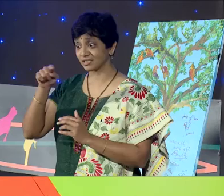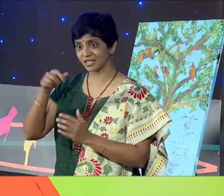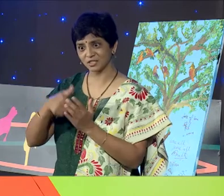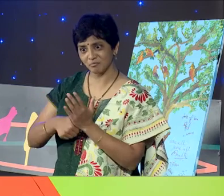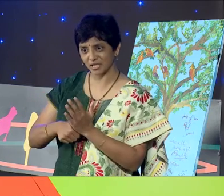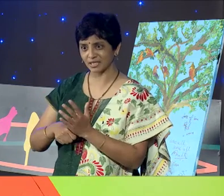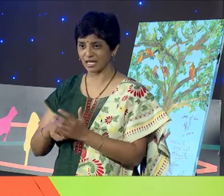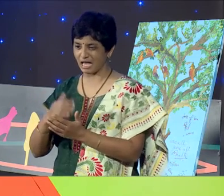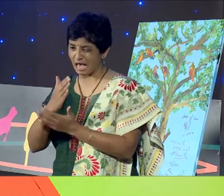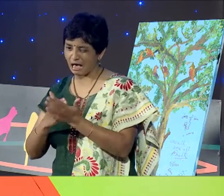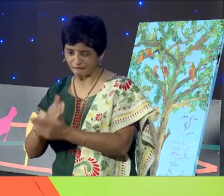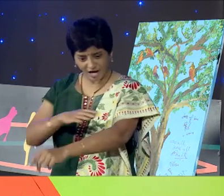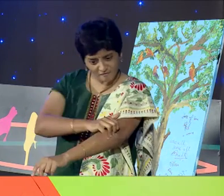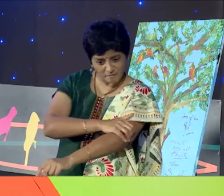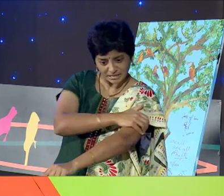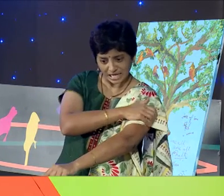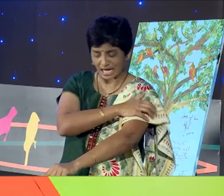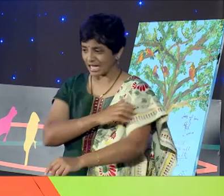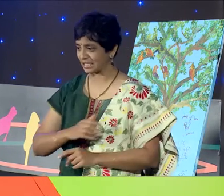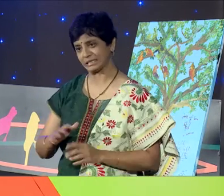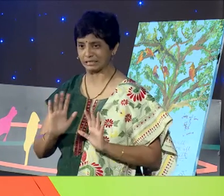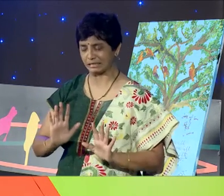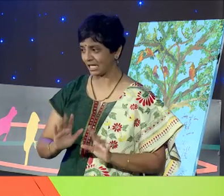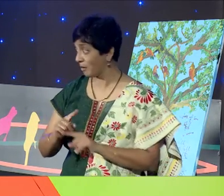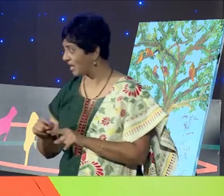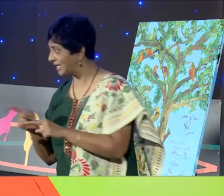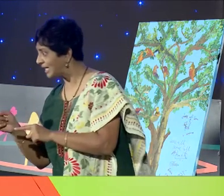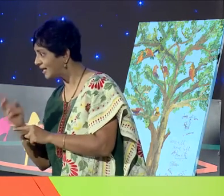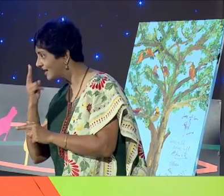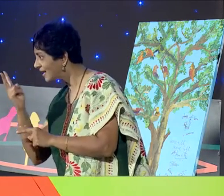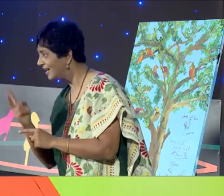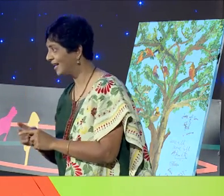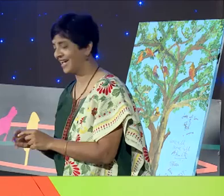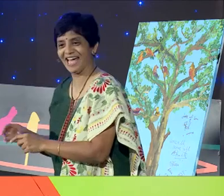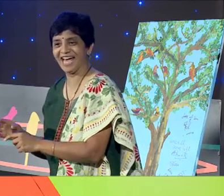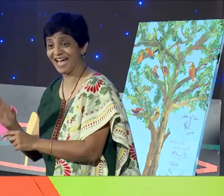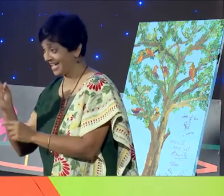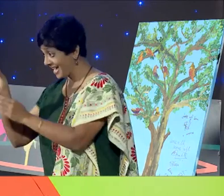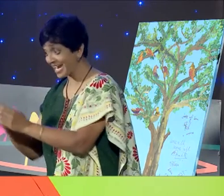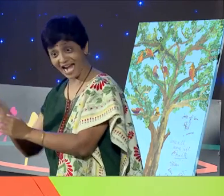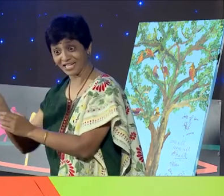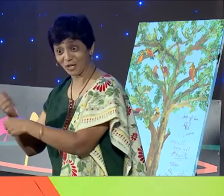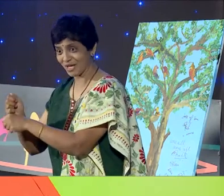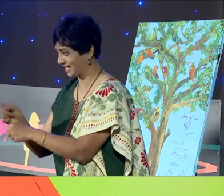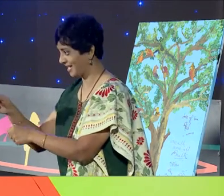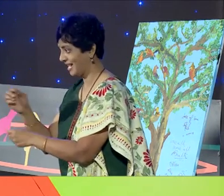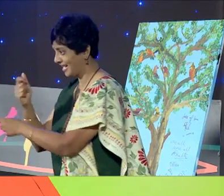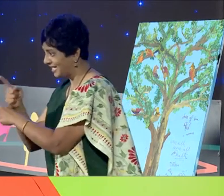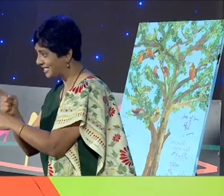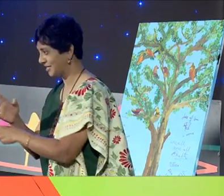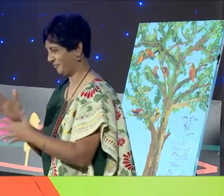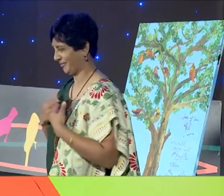मसाजिस्ट हो गया, तो मेरे उस कैंडल के इंस्ट्रक्टर को मैं फ्री में 3-4 मसाज दे दिया करता था, और उससे मैंने एक सादी मोमबत्ती सीख